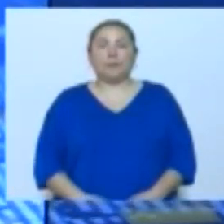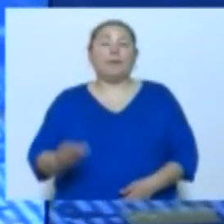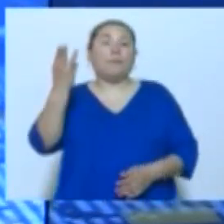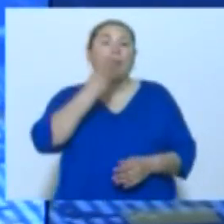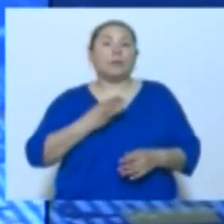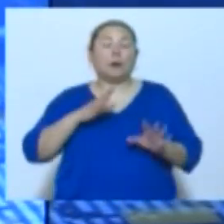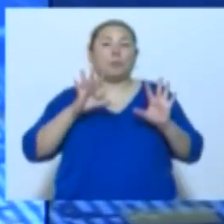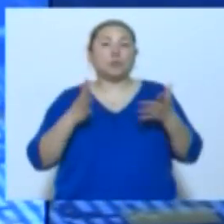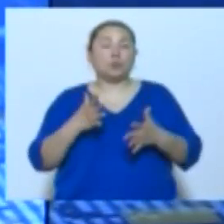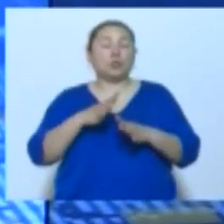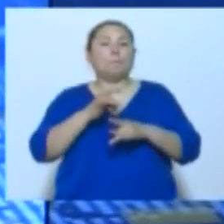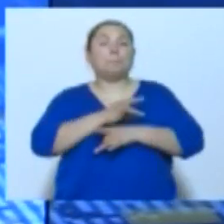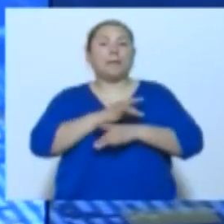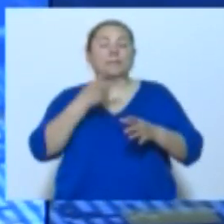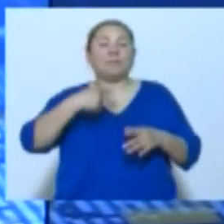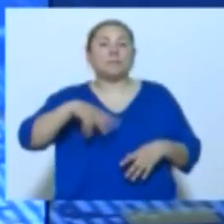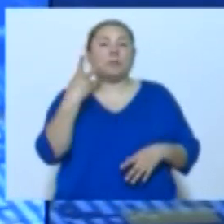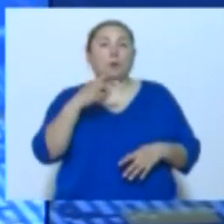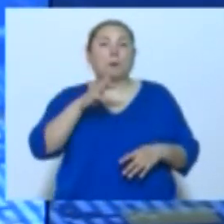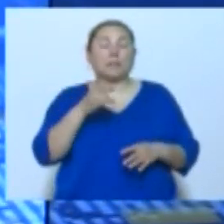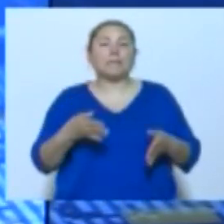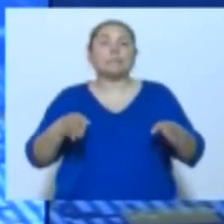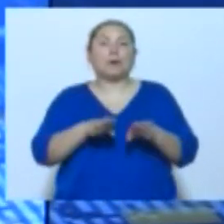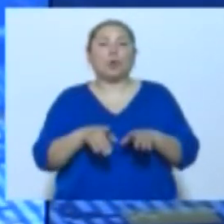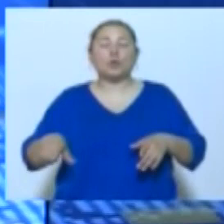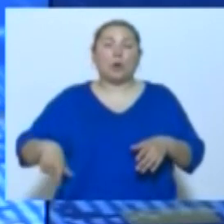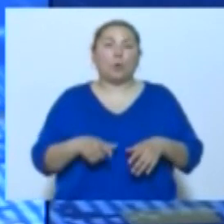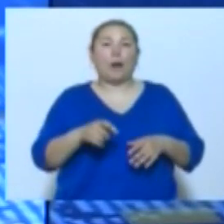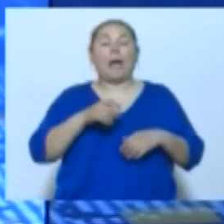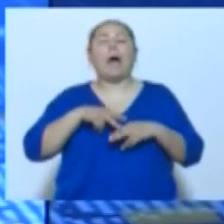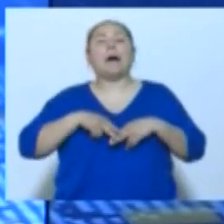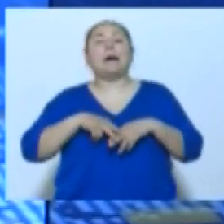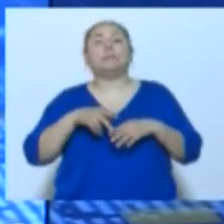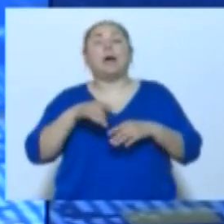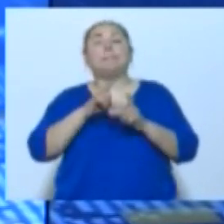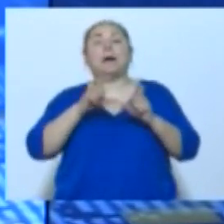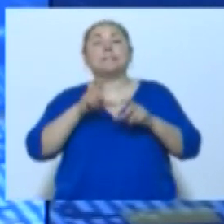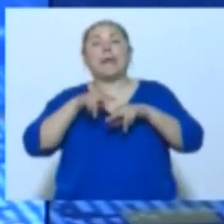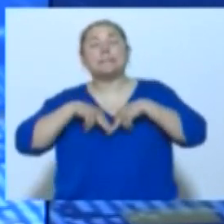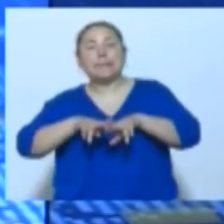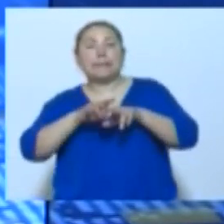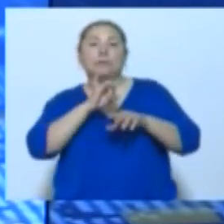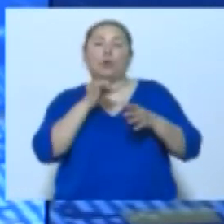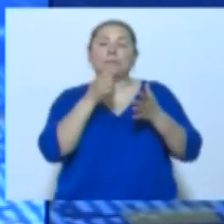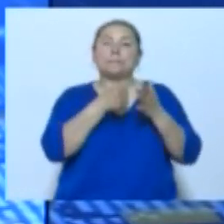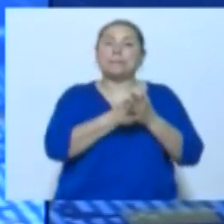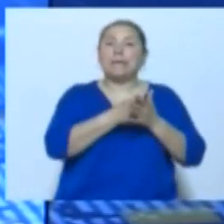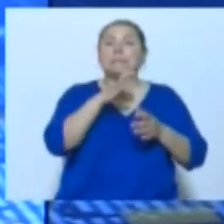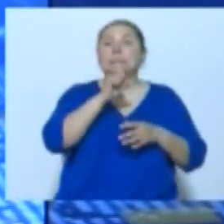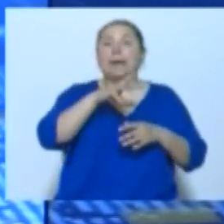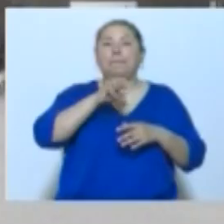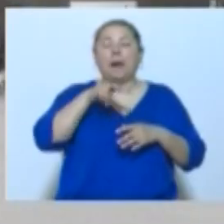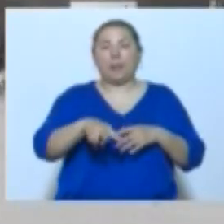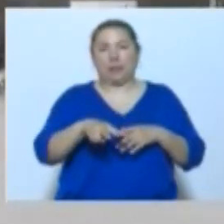В Актау по случаю праздника 22 марта закроют дорогу от торгового центра Астана до микрорайона Самал. Следует отметить, что во время